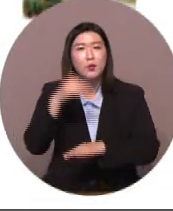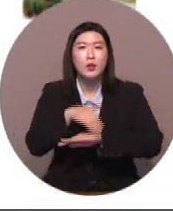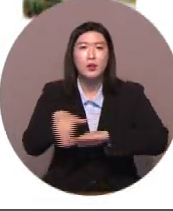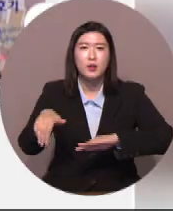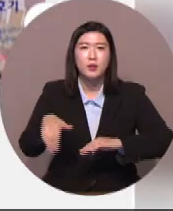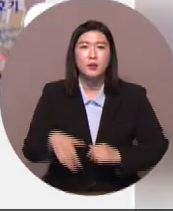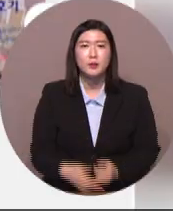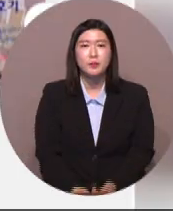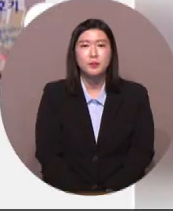예정입니다